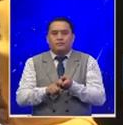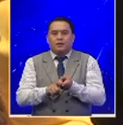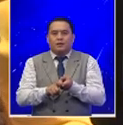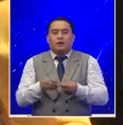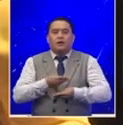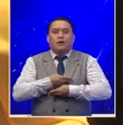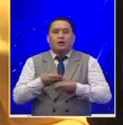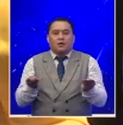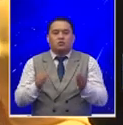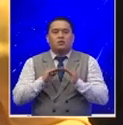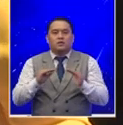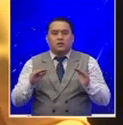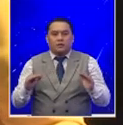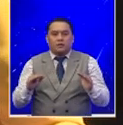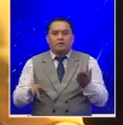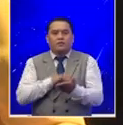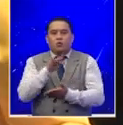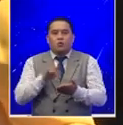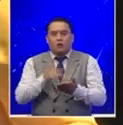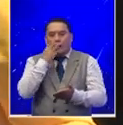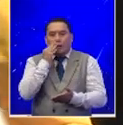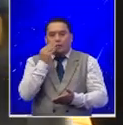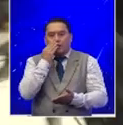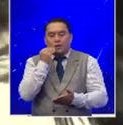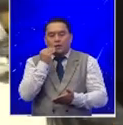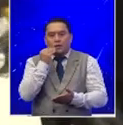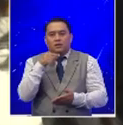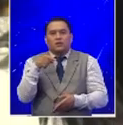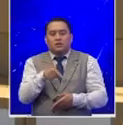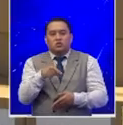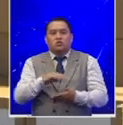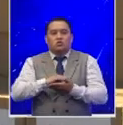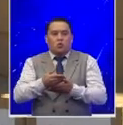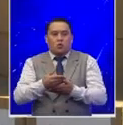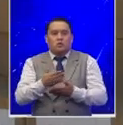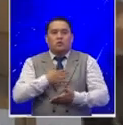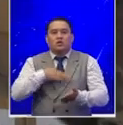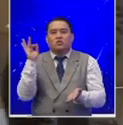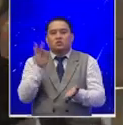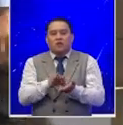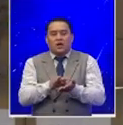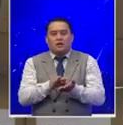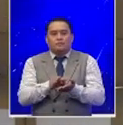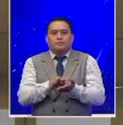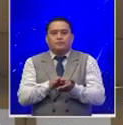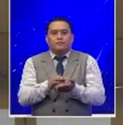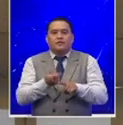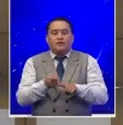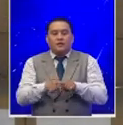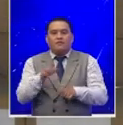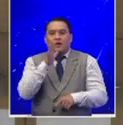раздает детям города Алматы и Алматинской области 1000 ноутбуков. Наша цель, чтобы дети в этот